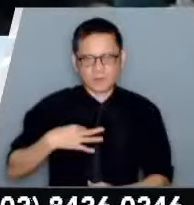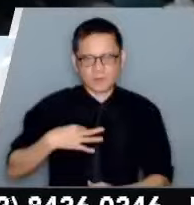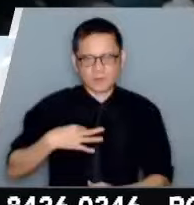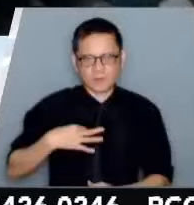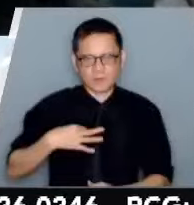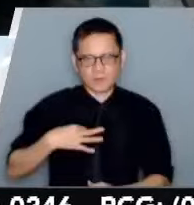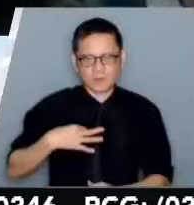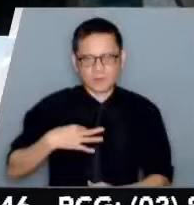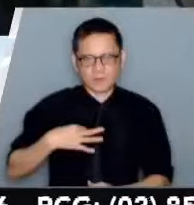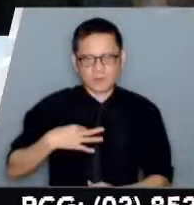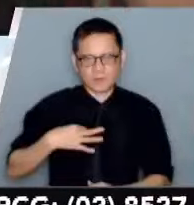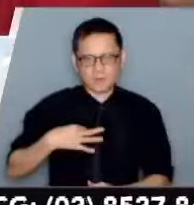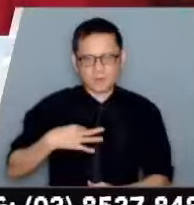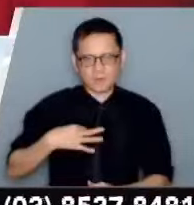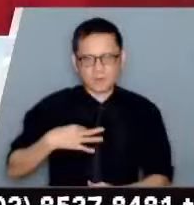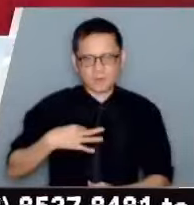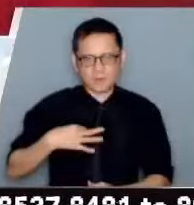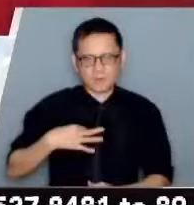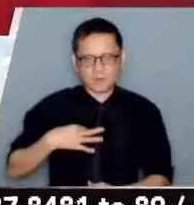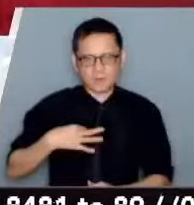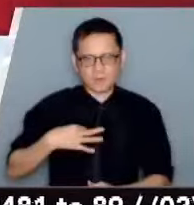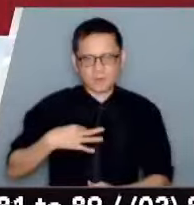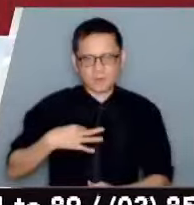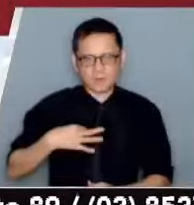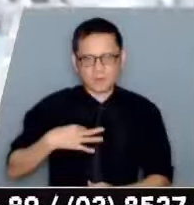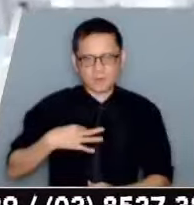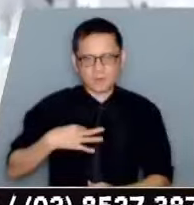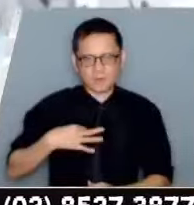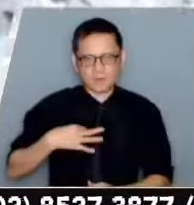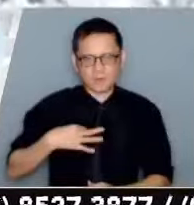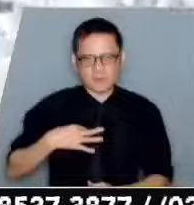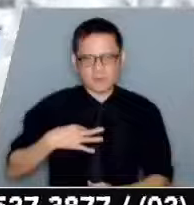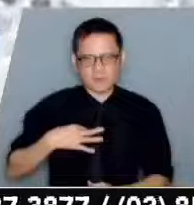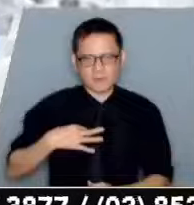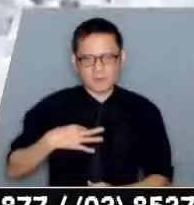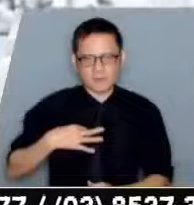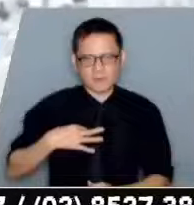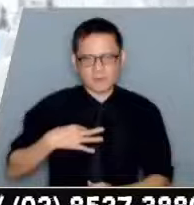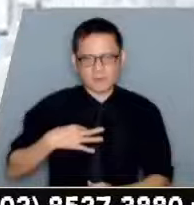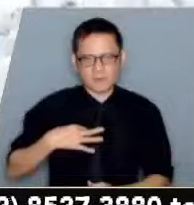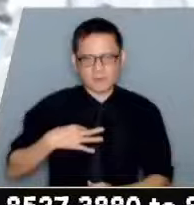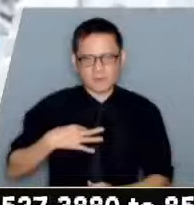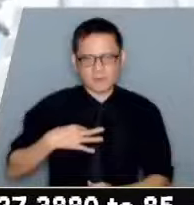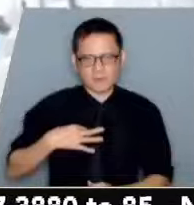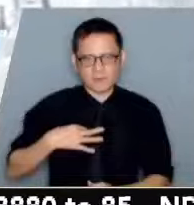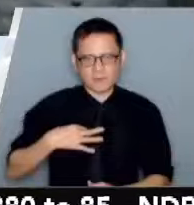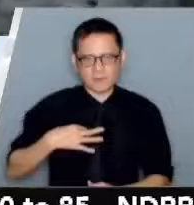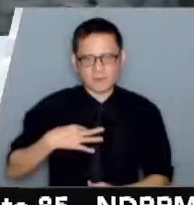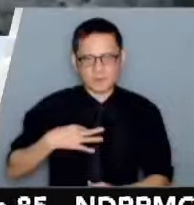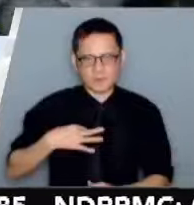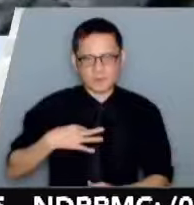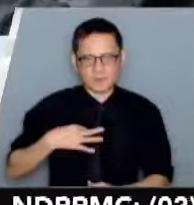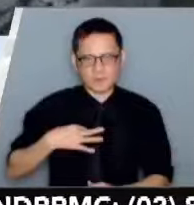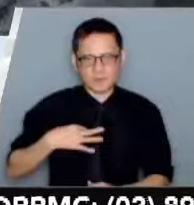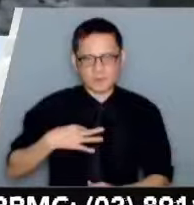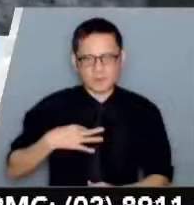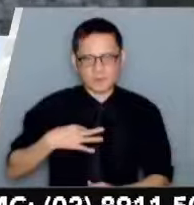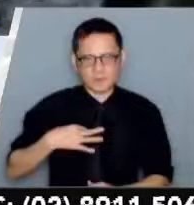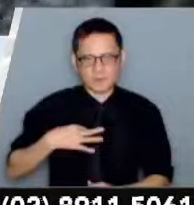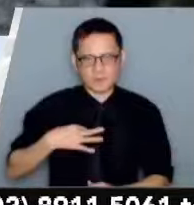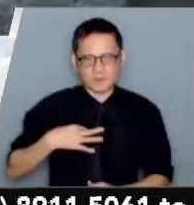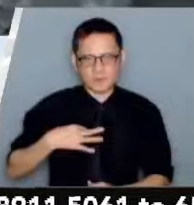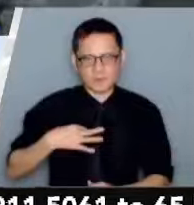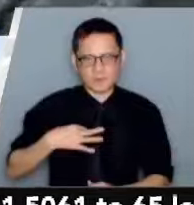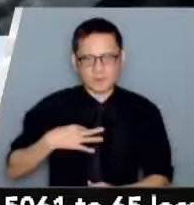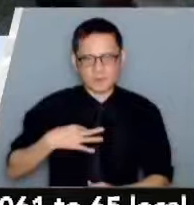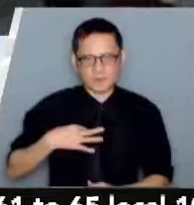mga nasalanta. Habang lumalakad naman ang oras, dumarami ang nagbo-volunteer dito kabilang na ang ilang sparkle artists tulad ni na Herlene Budol,